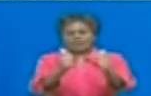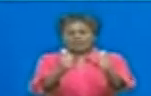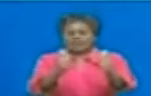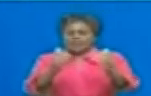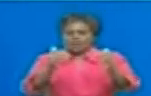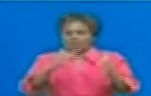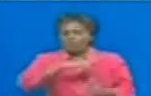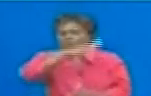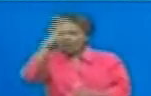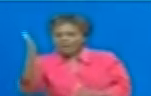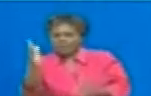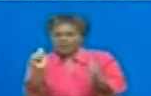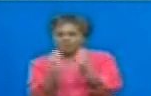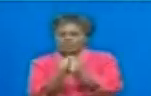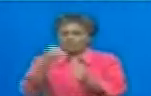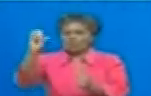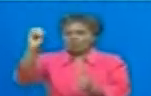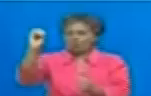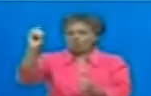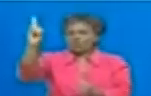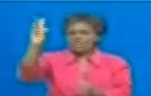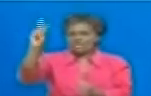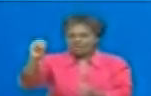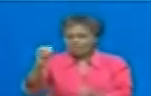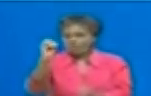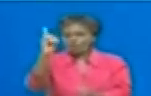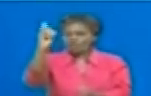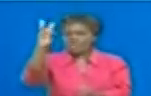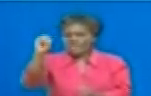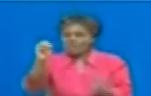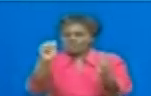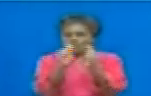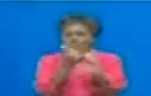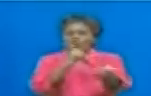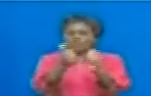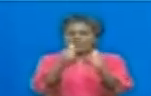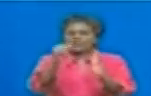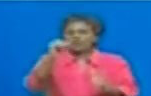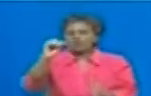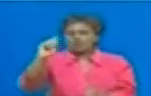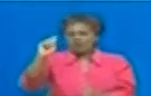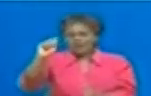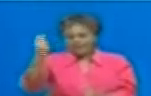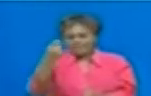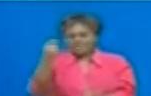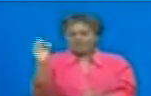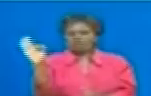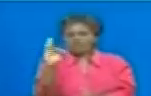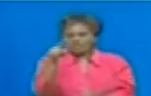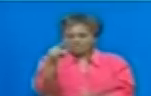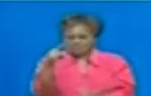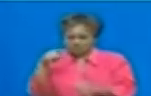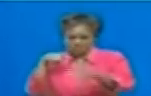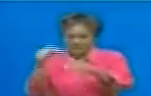Mtu wa Wiper anashindana mtu wa ODM, mtu wa ODM anashindana na Ford Kenya, alafu hapo wengine